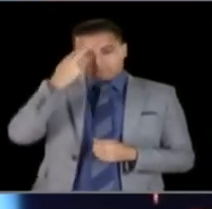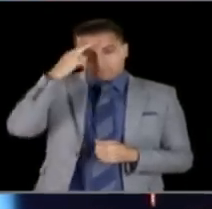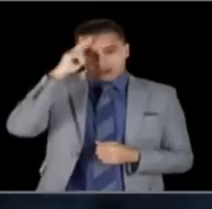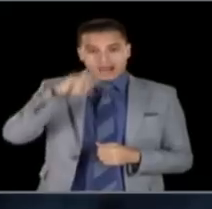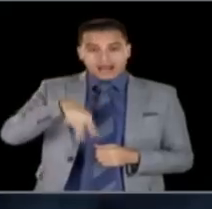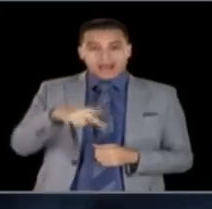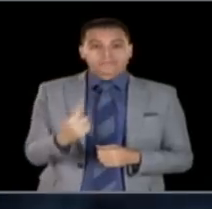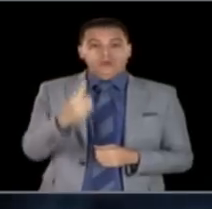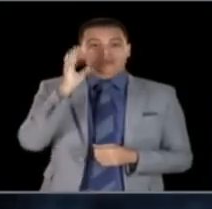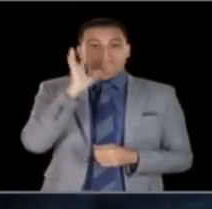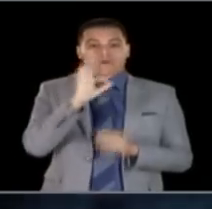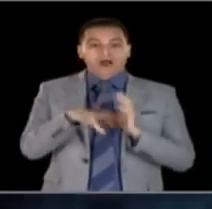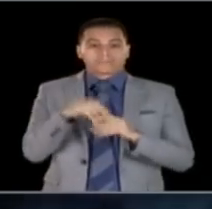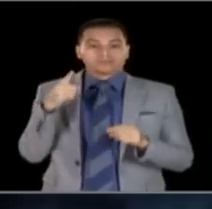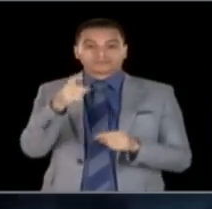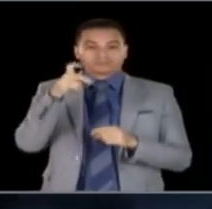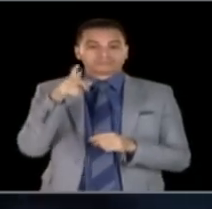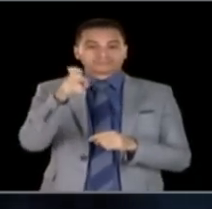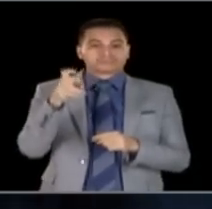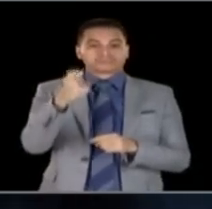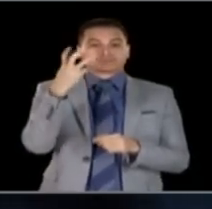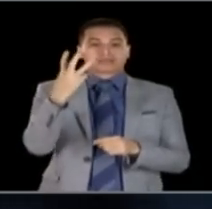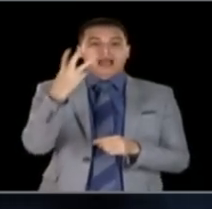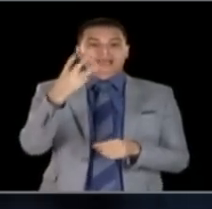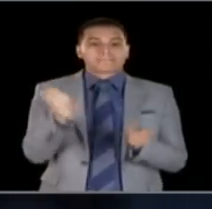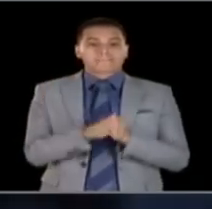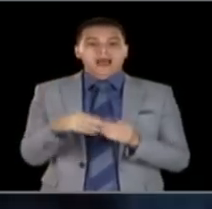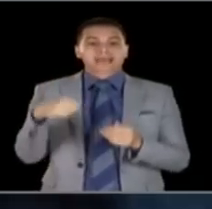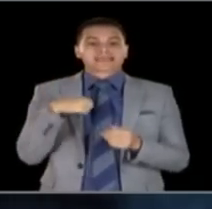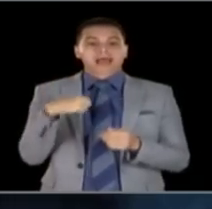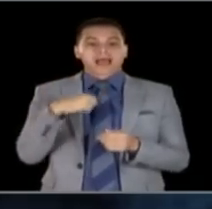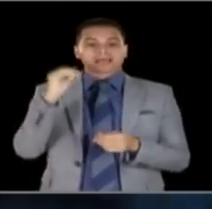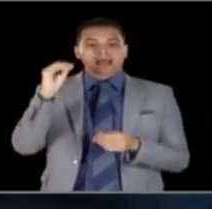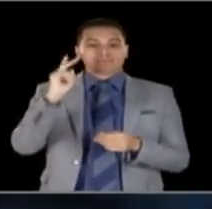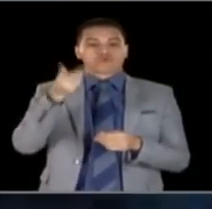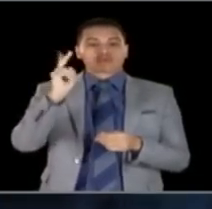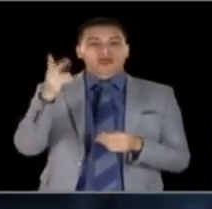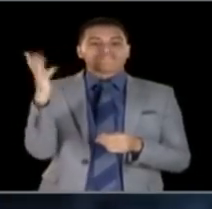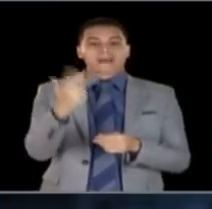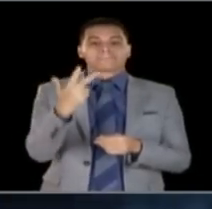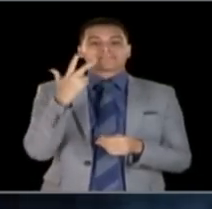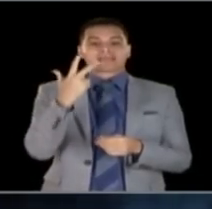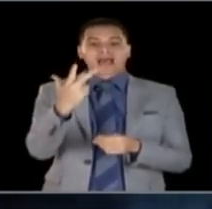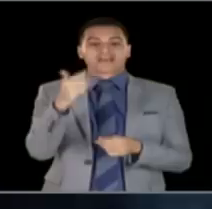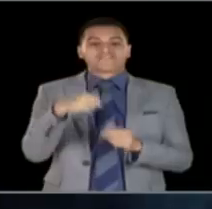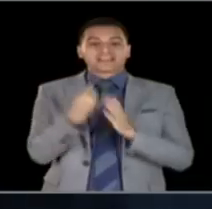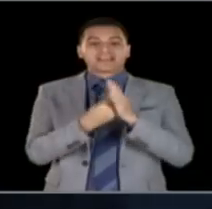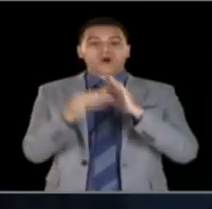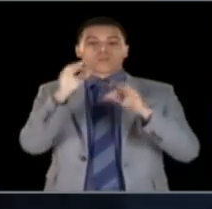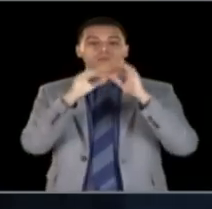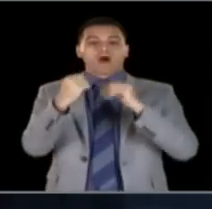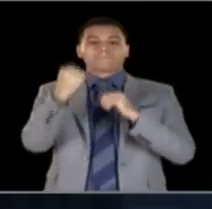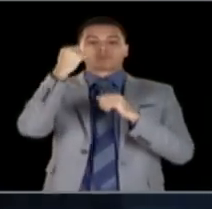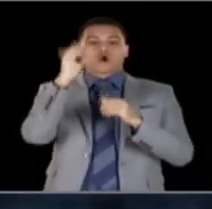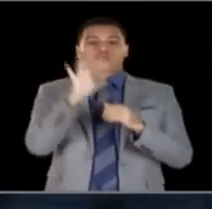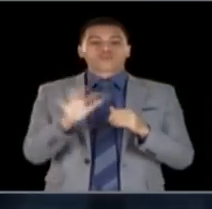من هو اللاعب الوحيد الذي سجل هاتريك مع 3 أندية مختلفة في دوري أبطال أوروبا